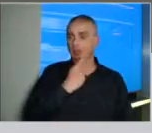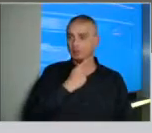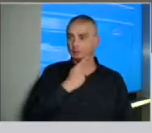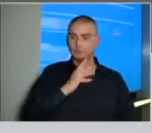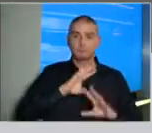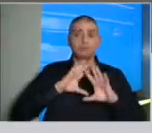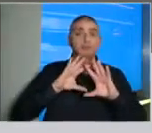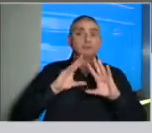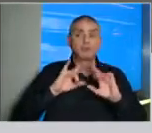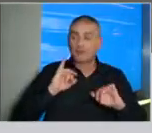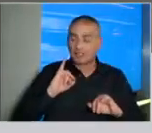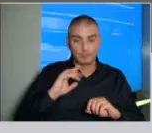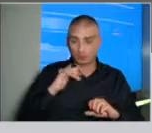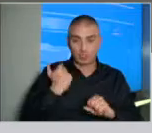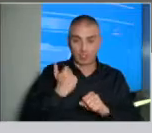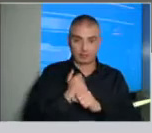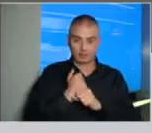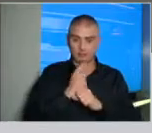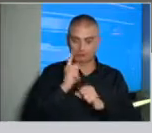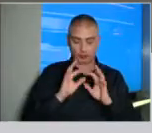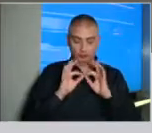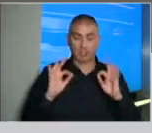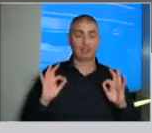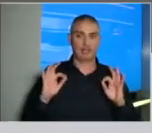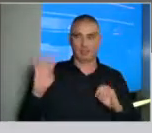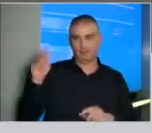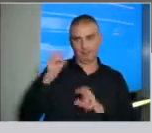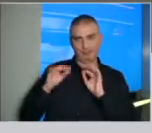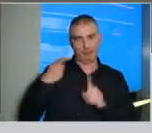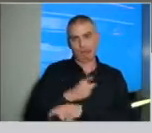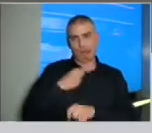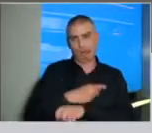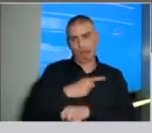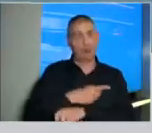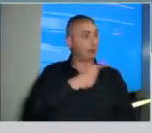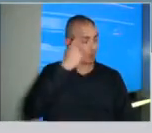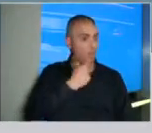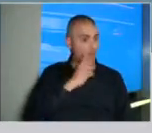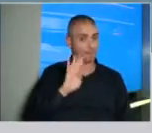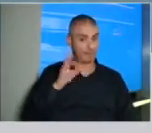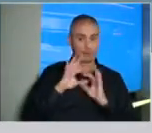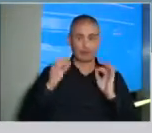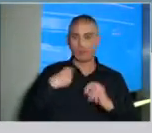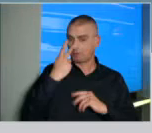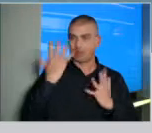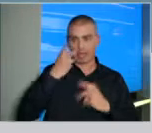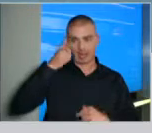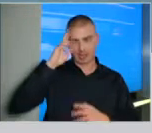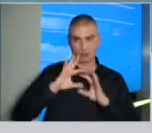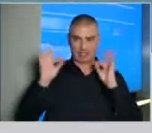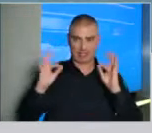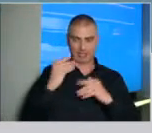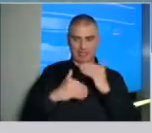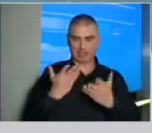ובסך הכל מי שכן עשה, הרי מי שהתחיל, ביבי התחיל. אז אתה אומר, ביבי התחיל, בוא נראה איך הליכוד התחיל את